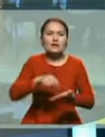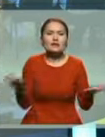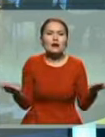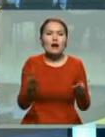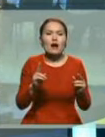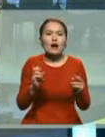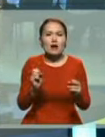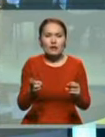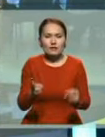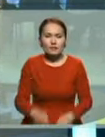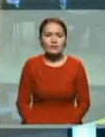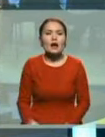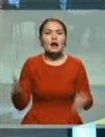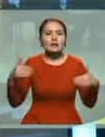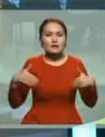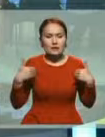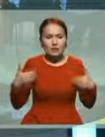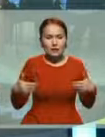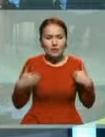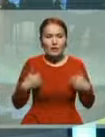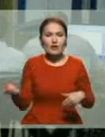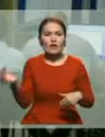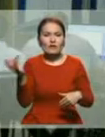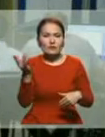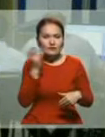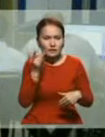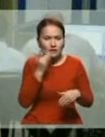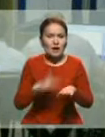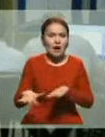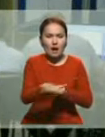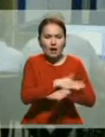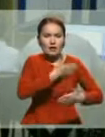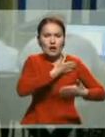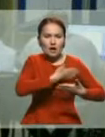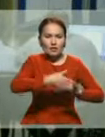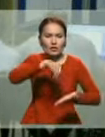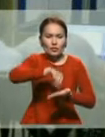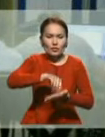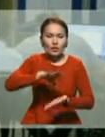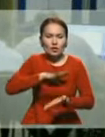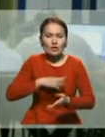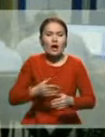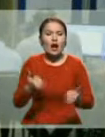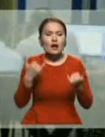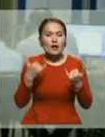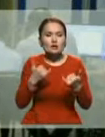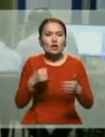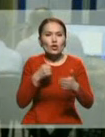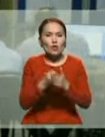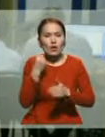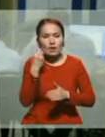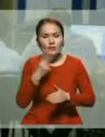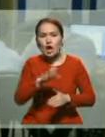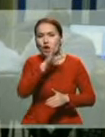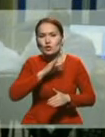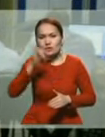Қайырлы кеш, қуат. Армағайын сайлаушылар қашанғыдай белсенді десем артық айтпағанды. Оған дәлел осы уақытқа дейін солтүстік